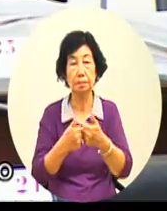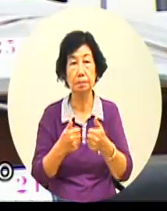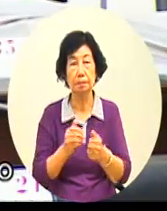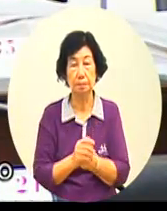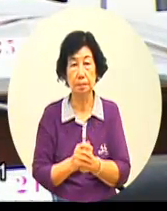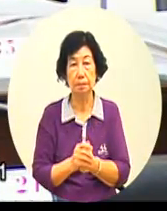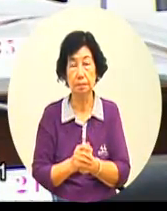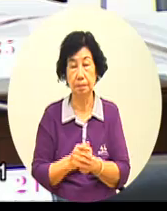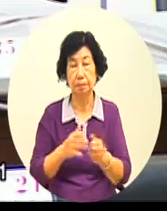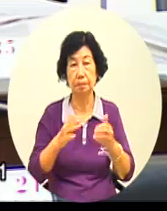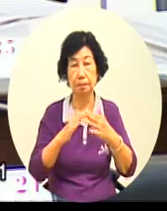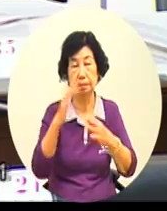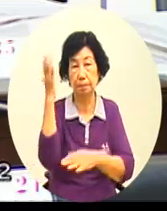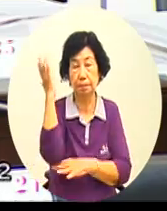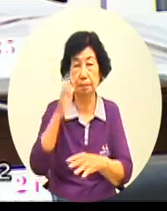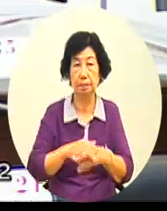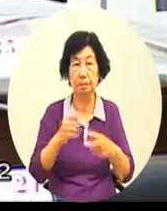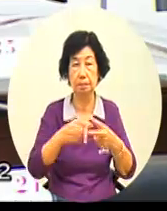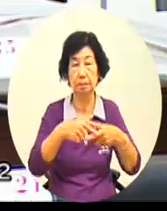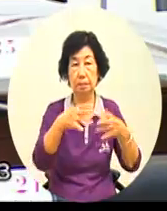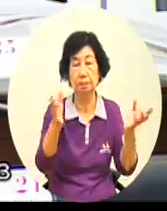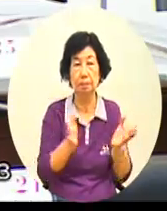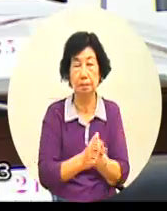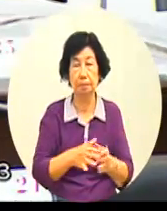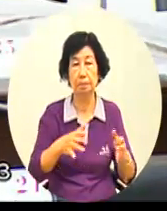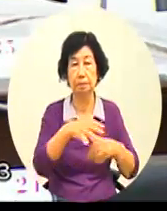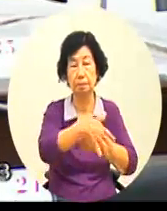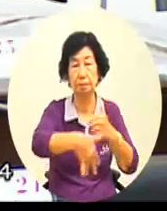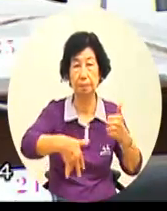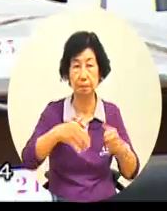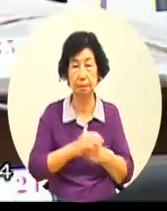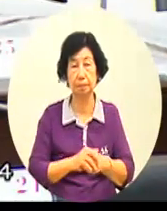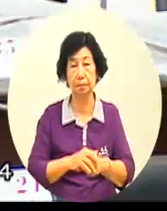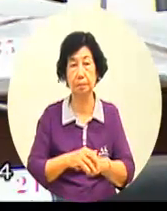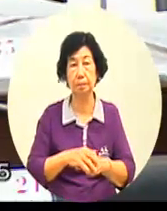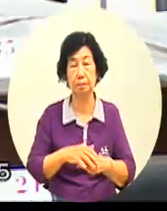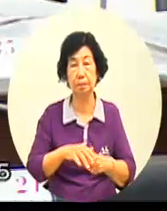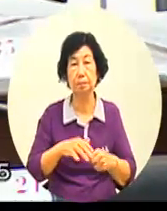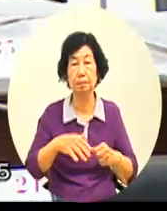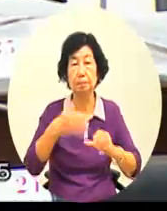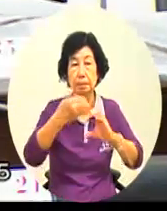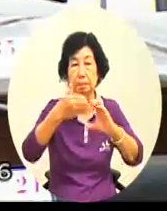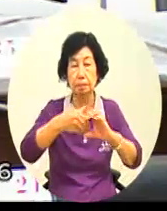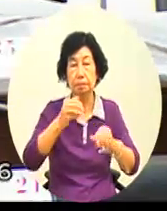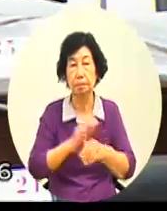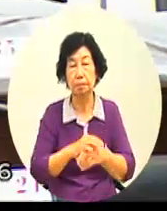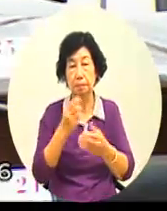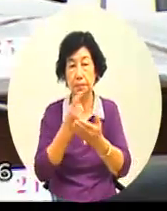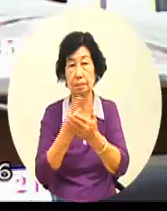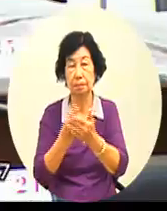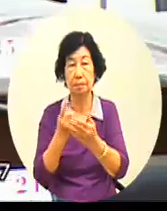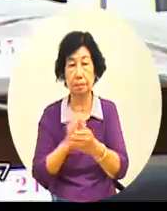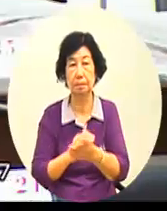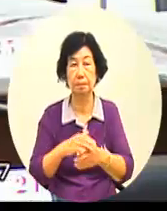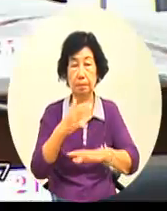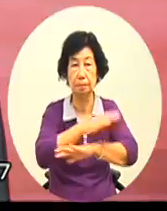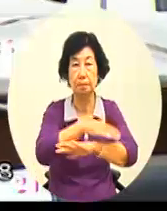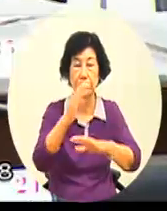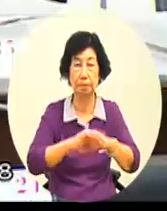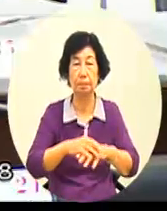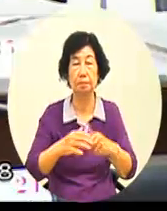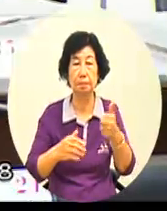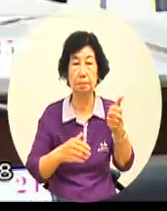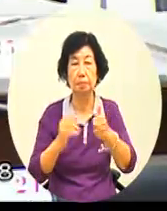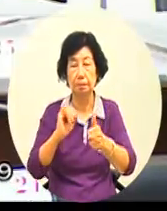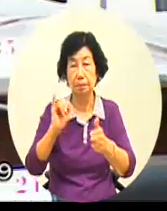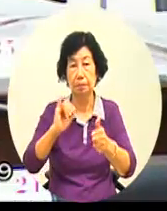摄政小组的所有的全体团队，以及在电视机旁的各位咱遮的媒体小姐先生，